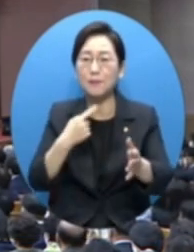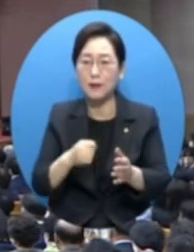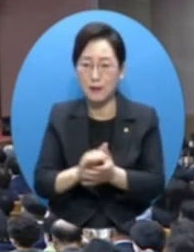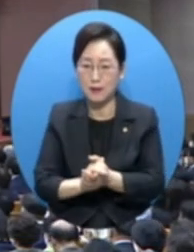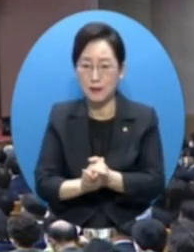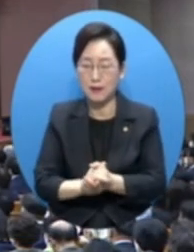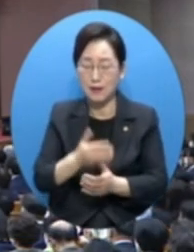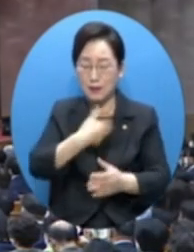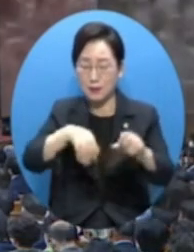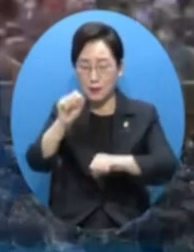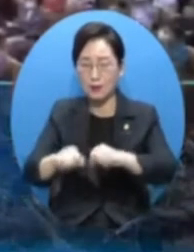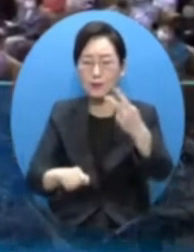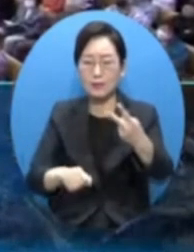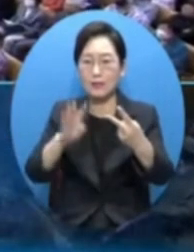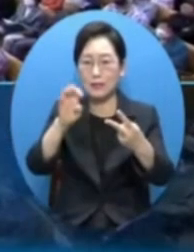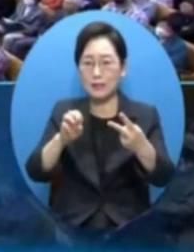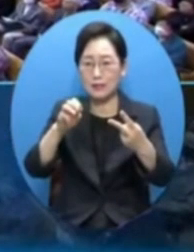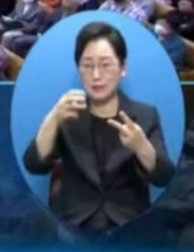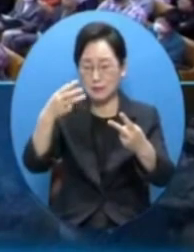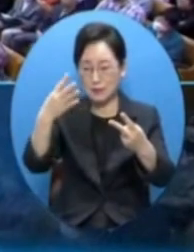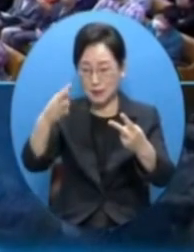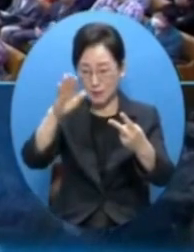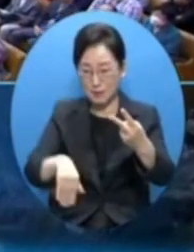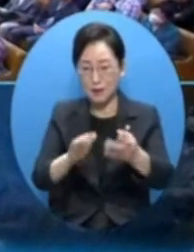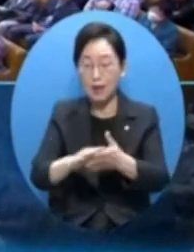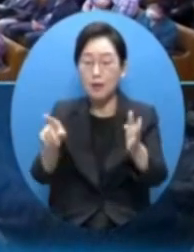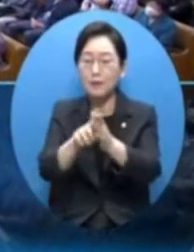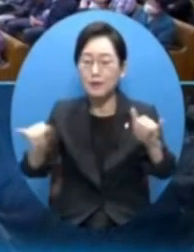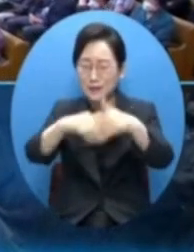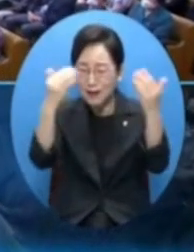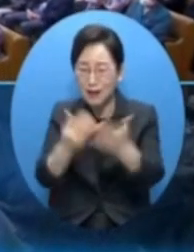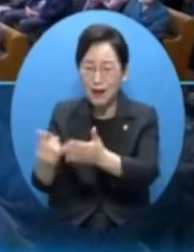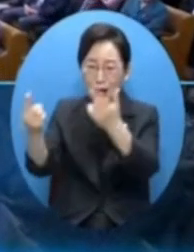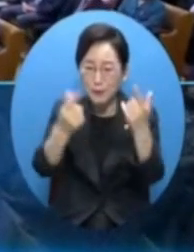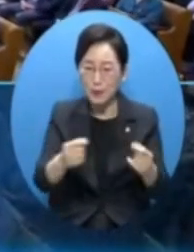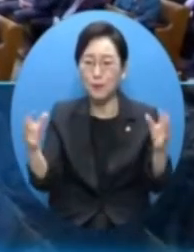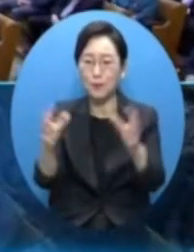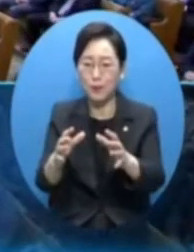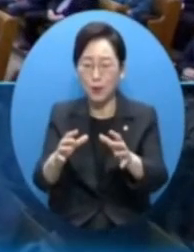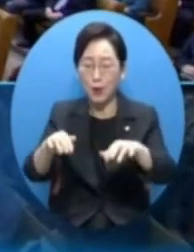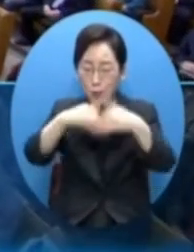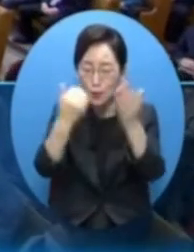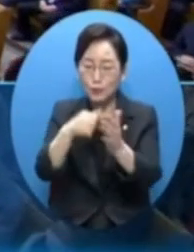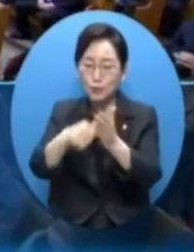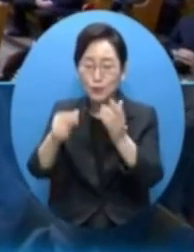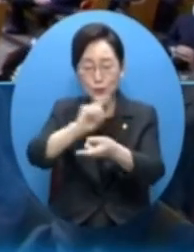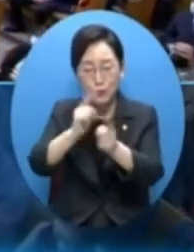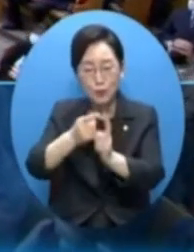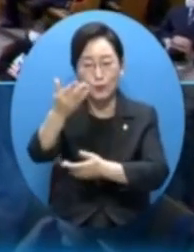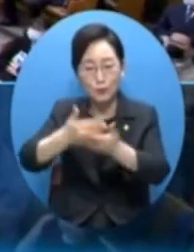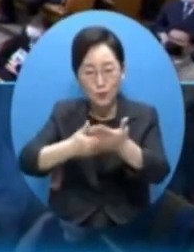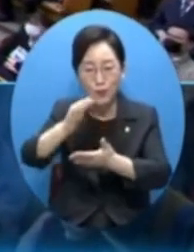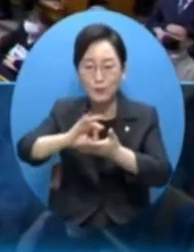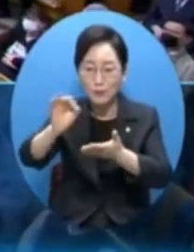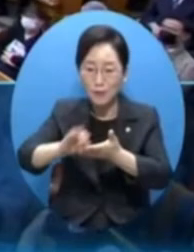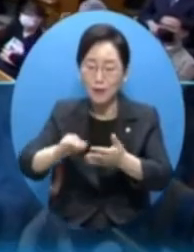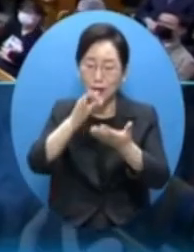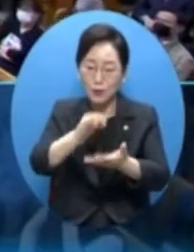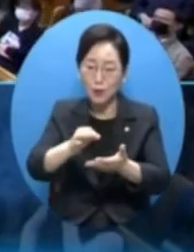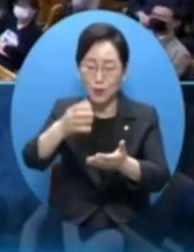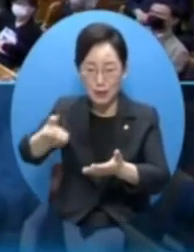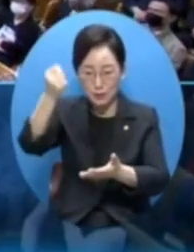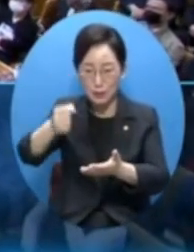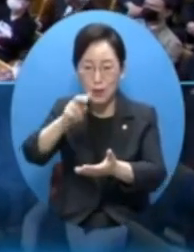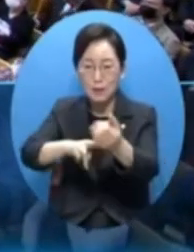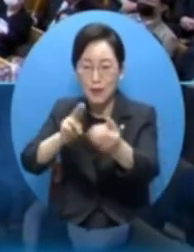2장 44절 45절입니다. 믿는 사람이 다 함께 있어 모든 물건을 서로 통용하고 또 재산과 소유를 팔아 각 사람의 필요를